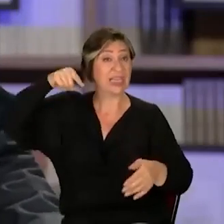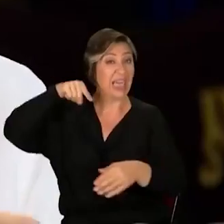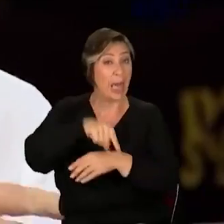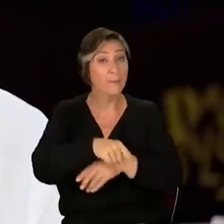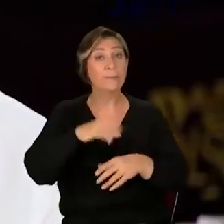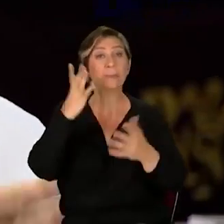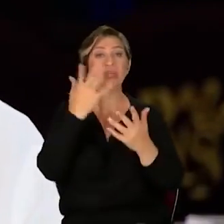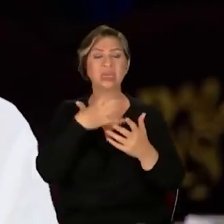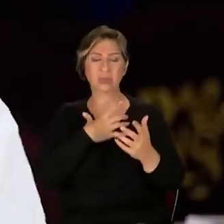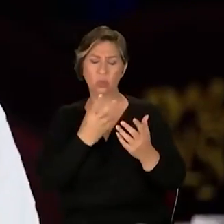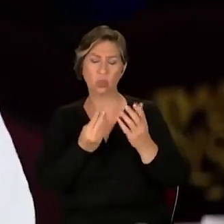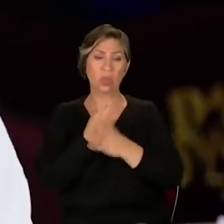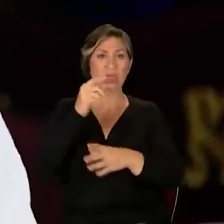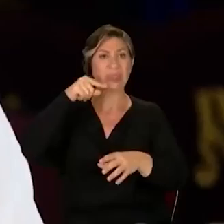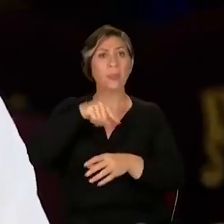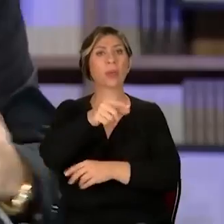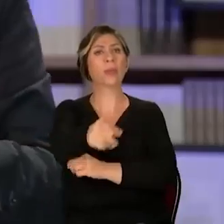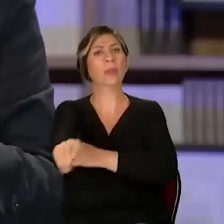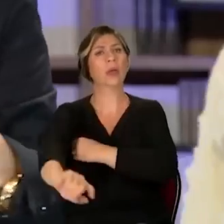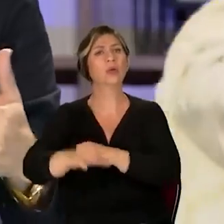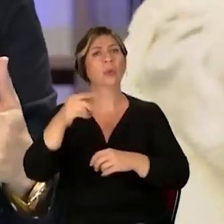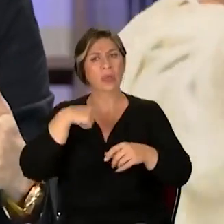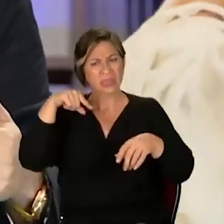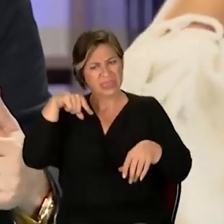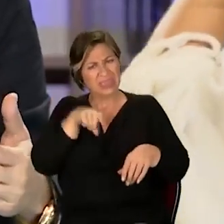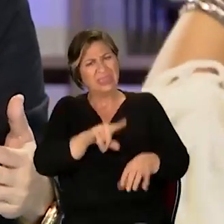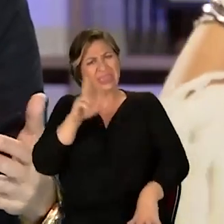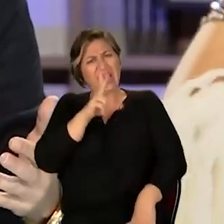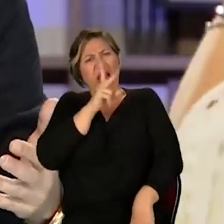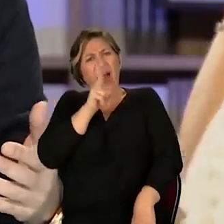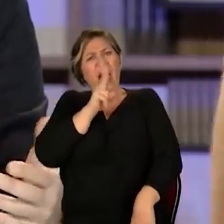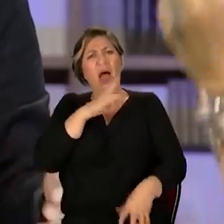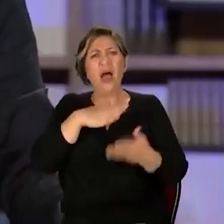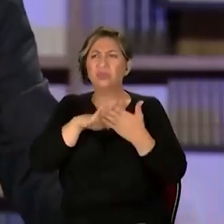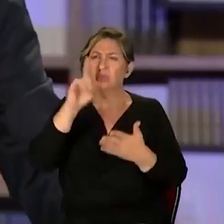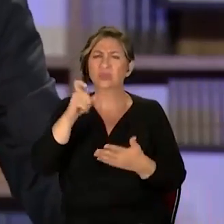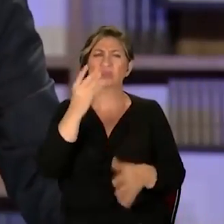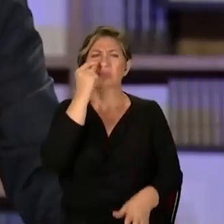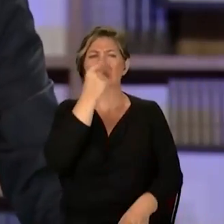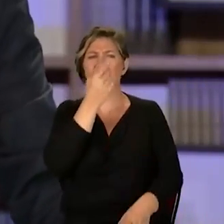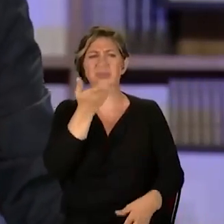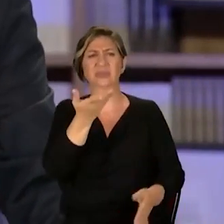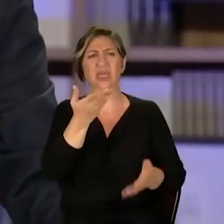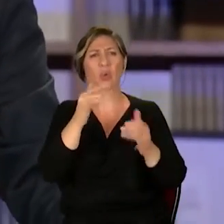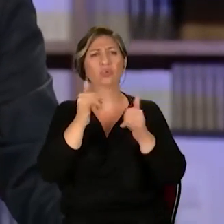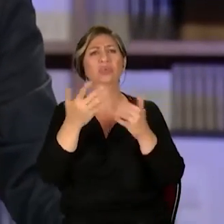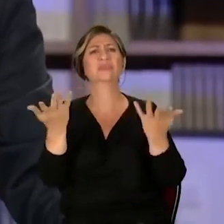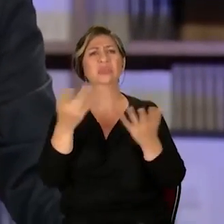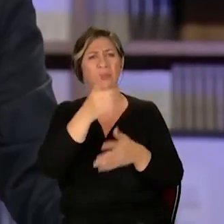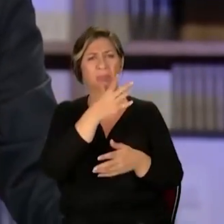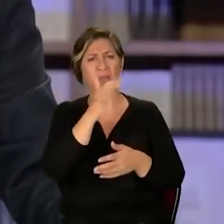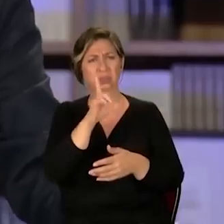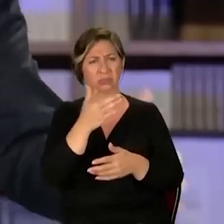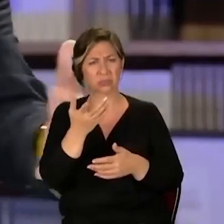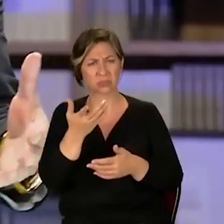uyandırıyor, bazen uyanıyorsunuz şimdi kramp ben bu krampları yaşayınca sonra bir arkadaşıma sordum. Aa dedi çok basit dedi sen zaten dedi oyuncu değil misin bunu bilmen